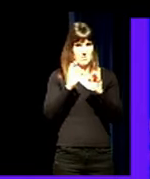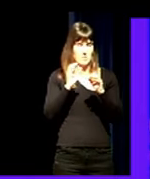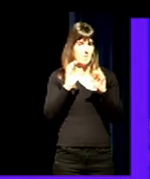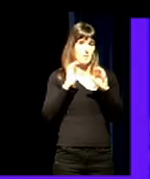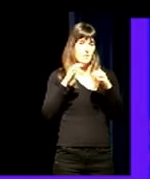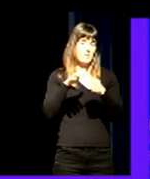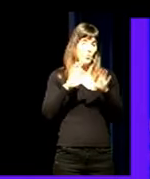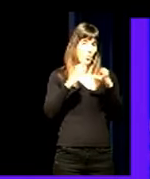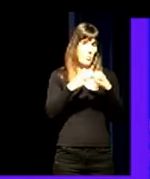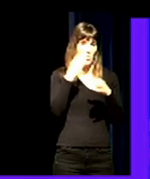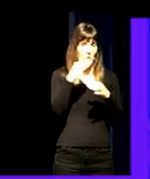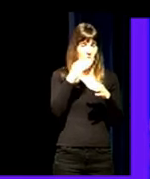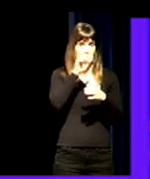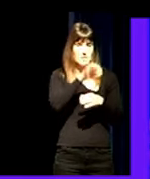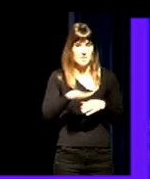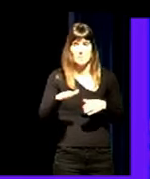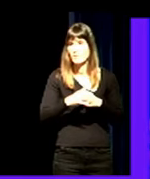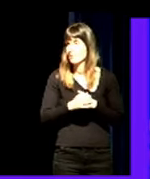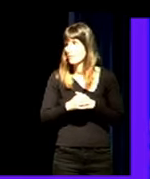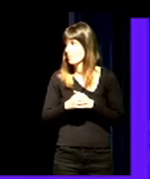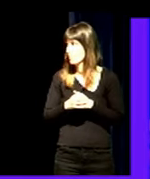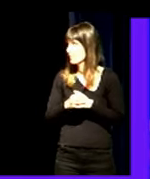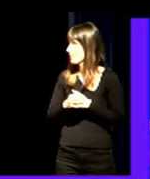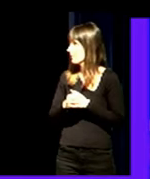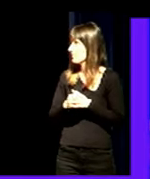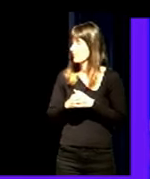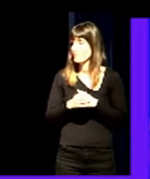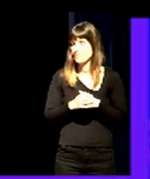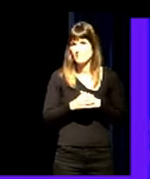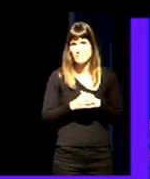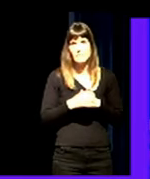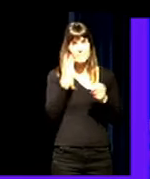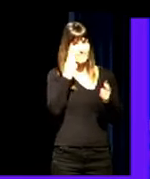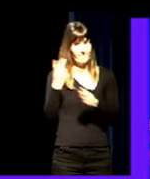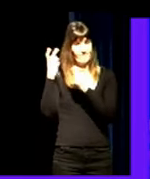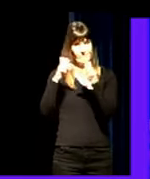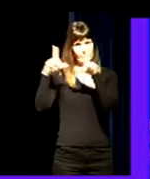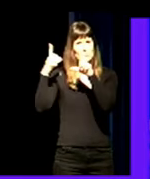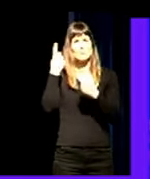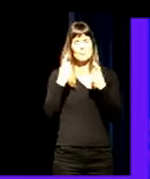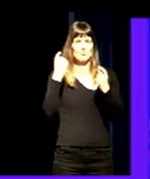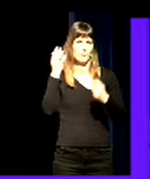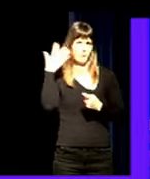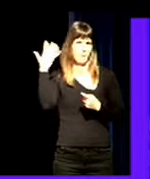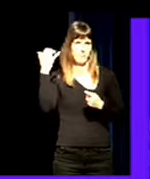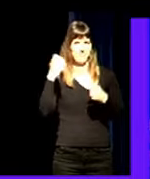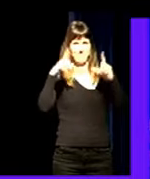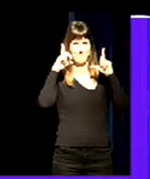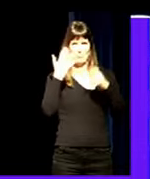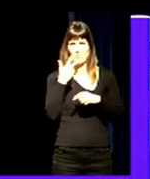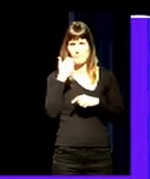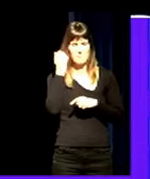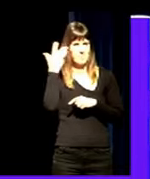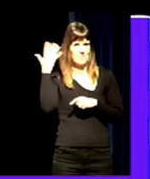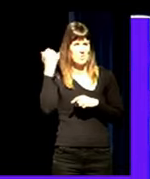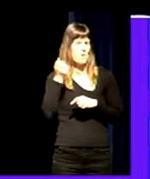ez da, nik ipini ditut batez ere ez da, asko ikusten dutenak, oso famatua da mutil hori, ez da, kontata gainera, nire